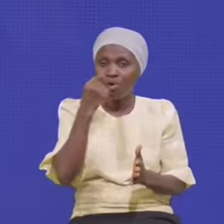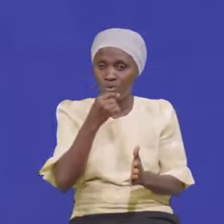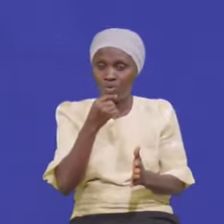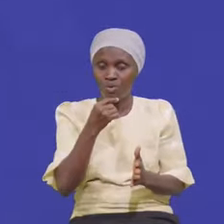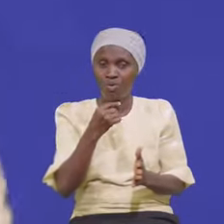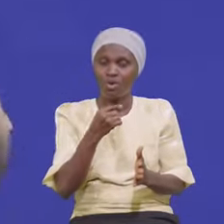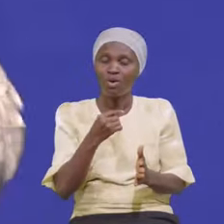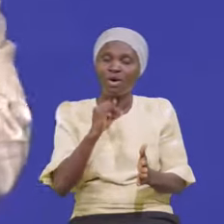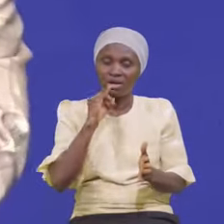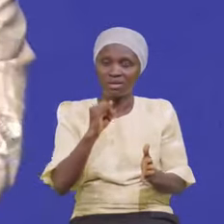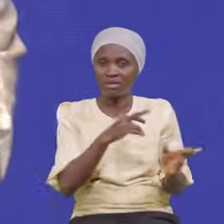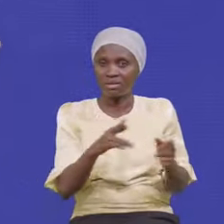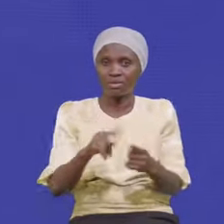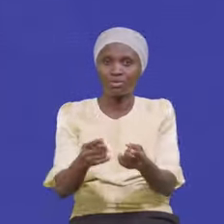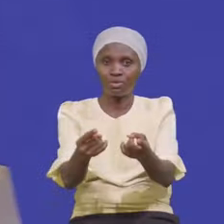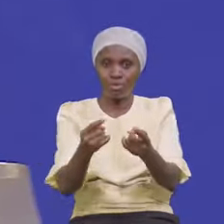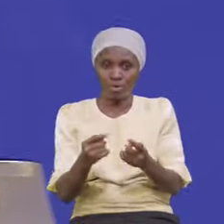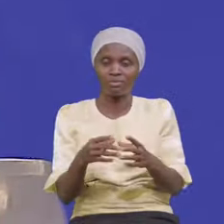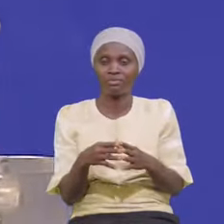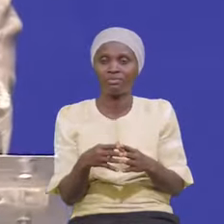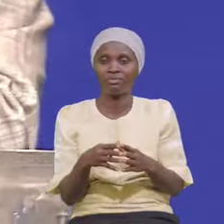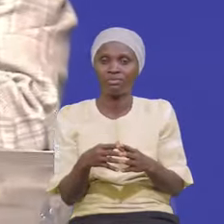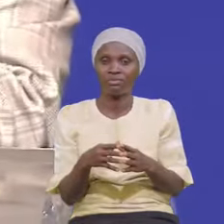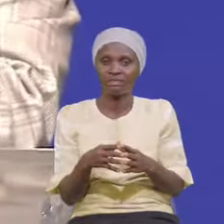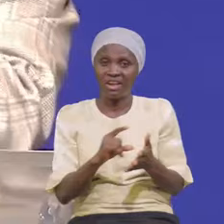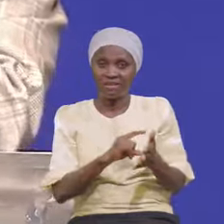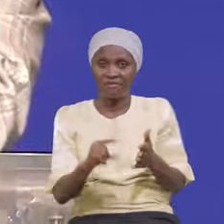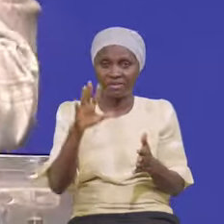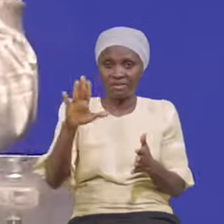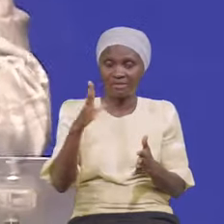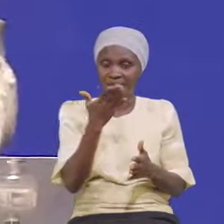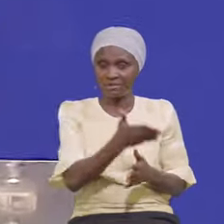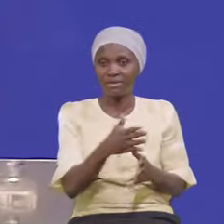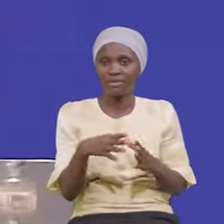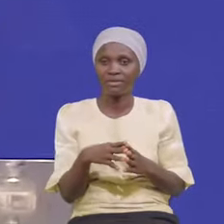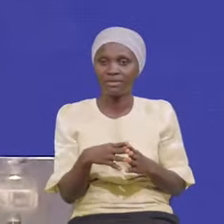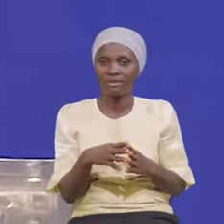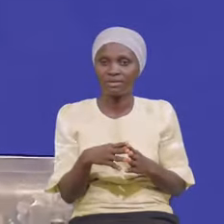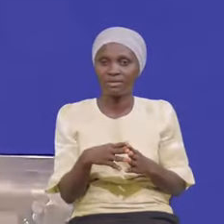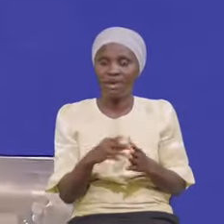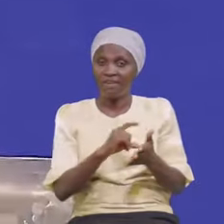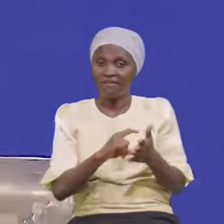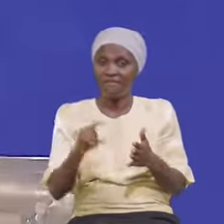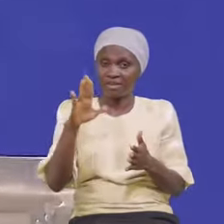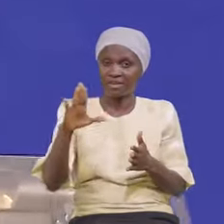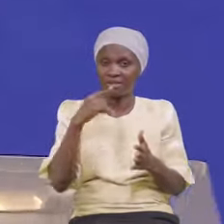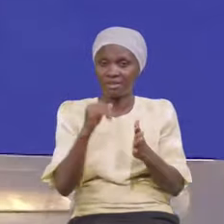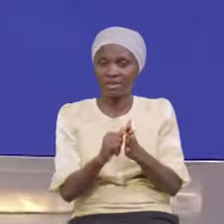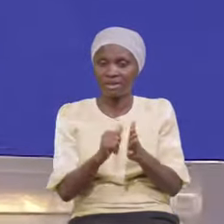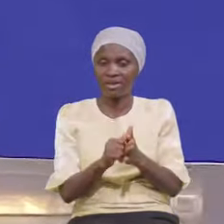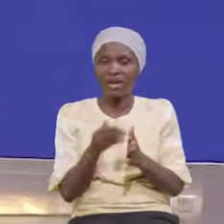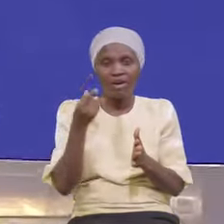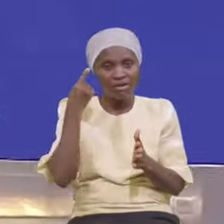up. ఎవరైతే ఆయన చెంతకు వస్తారో. Look at verse 5 there. ఇప్పుడు అక్కడ 5వ వచనం చూడండి. It says in verse 5, for there is